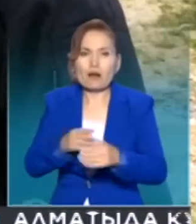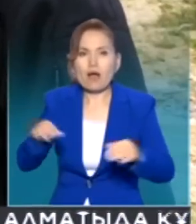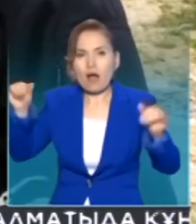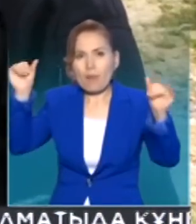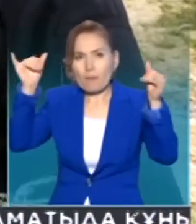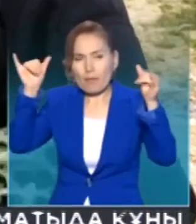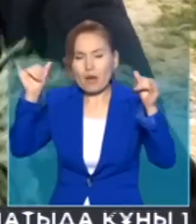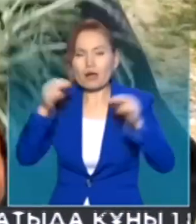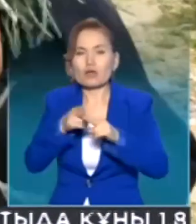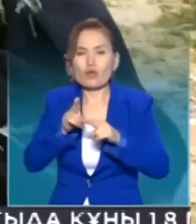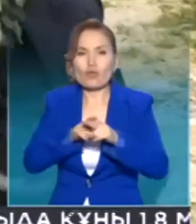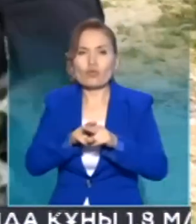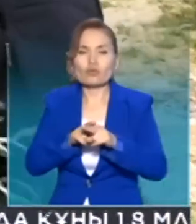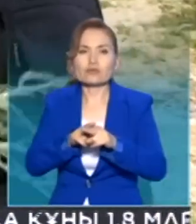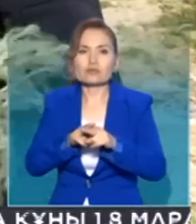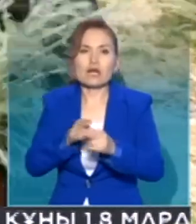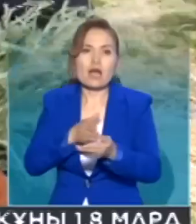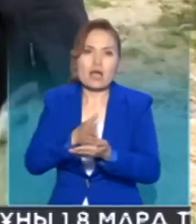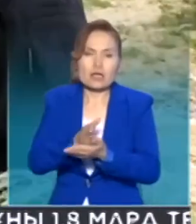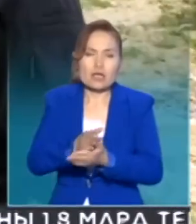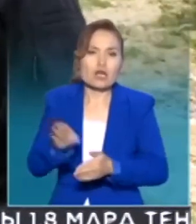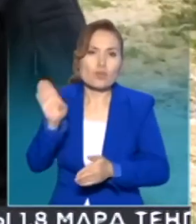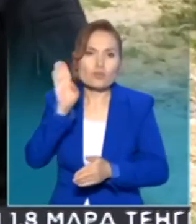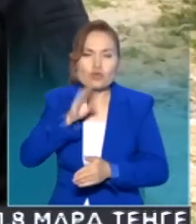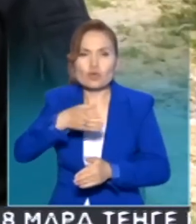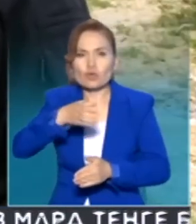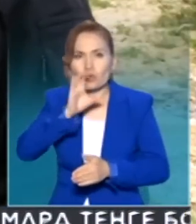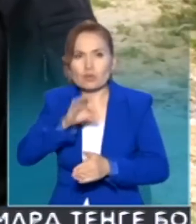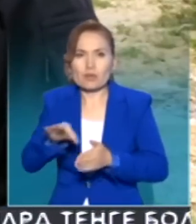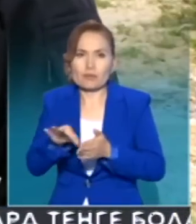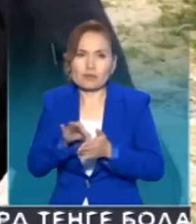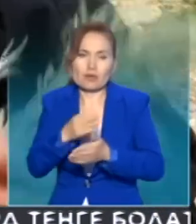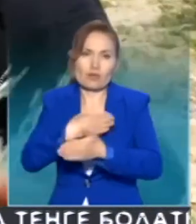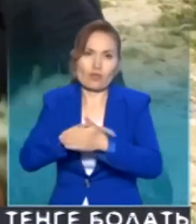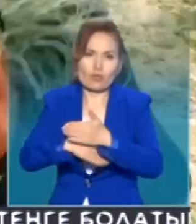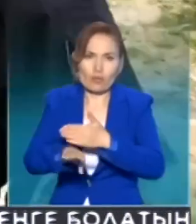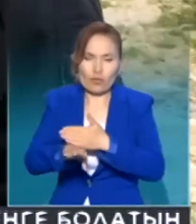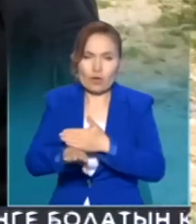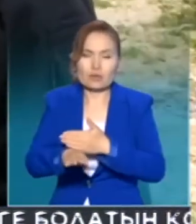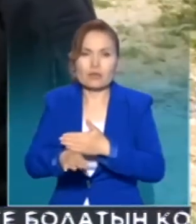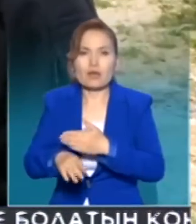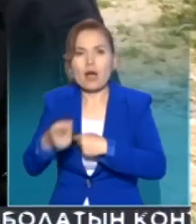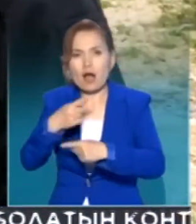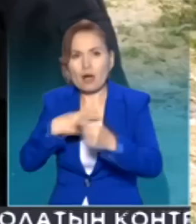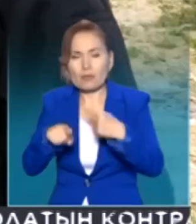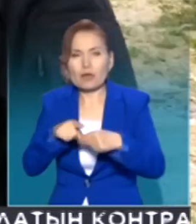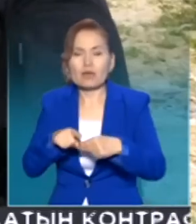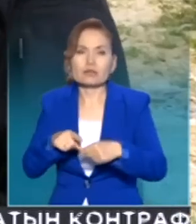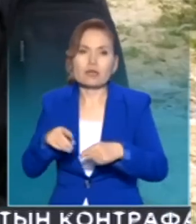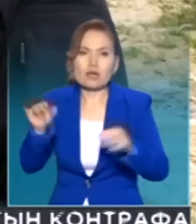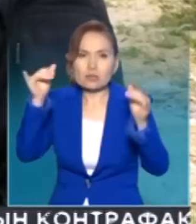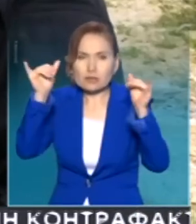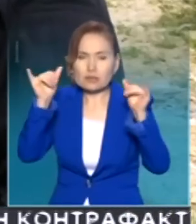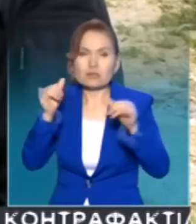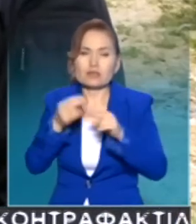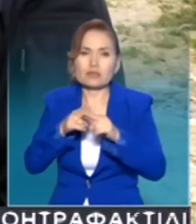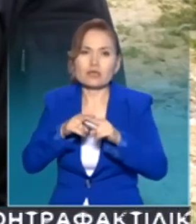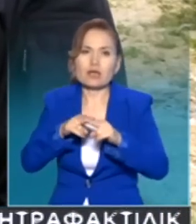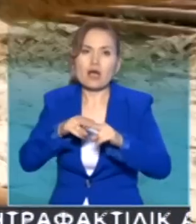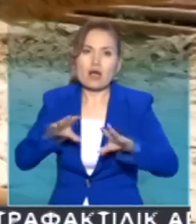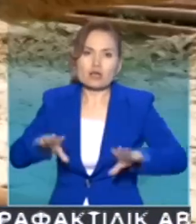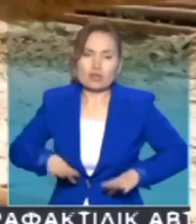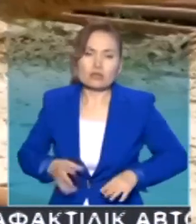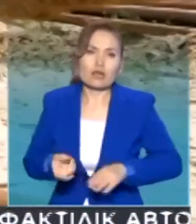қуанған сондай. Суды ішетте бірден өріске кетіп қалады да. Қайттан келеді, қайттан ішеді. Кәдімгідей бала сияқты қуанып жүр ғой енді